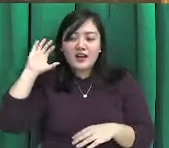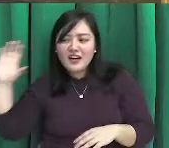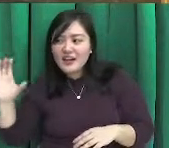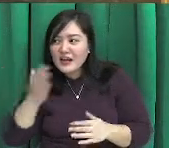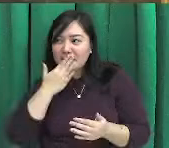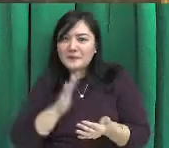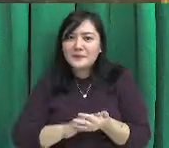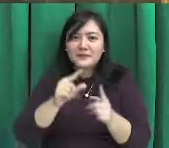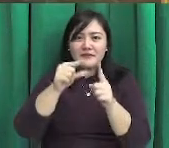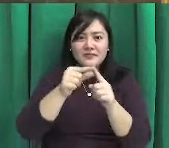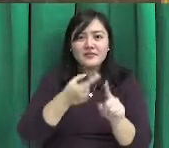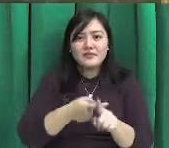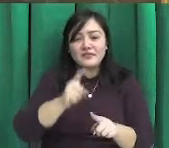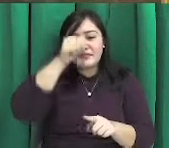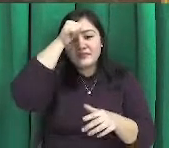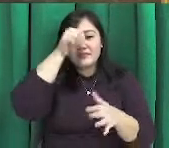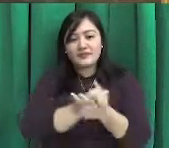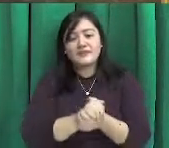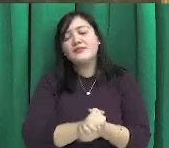2000. Mag-retire siya.